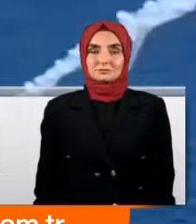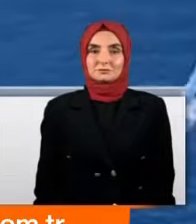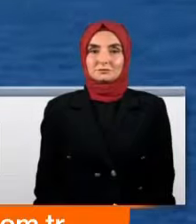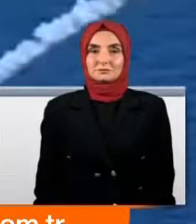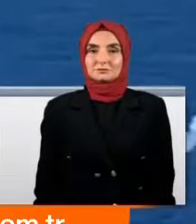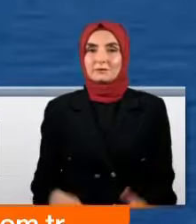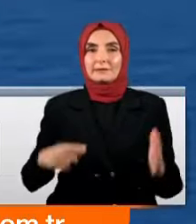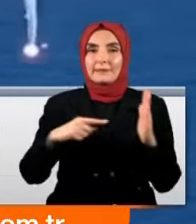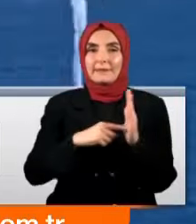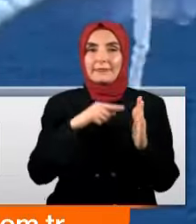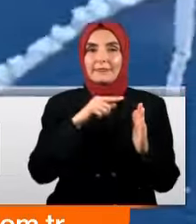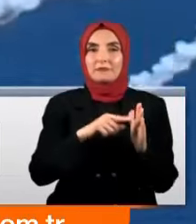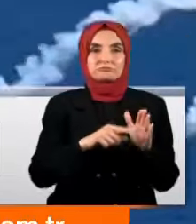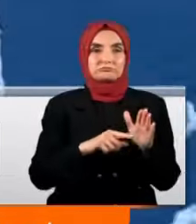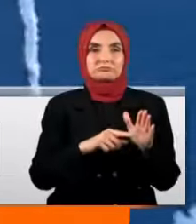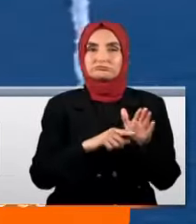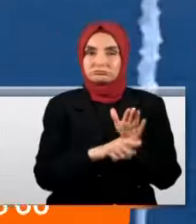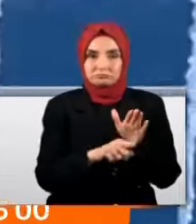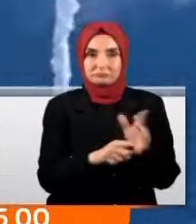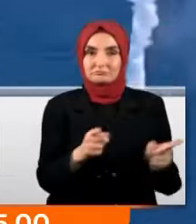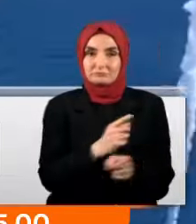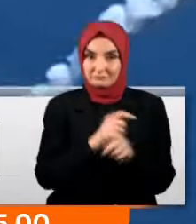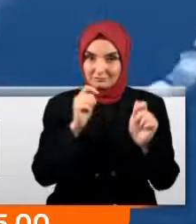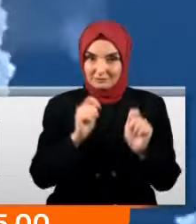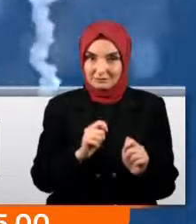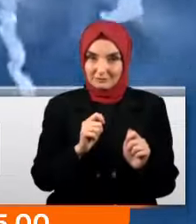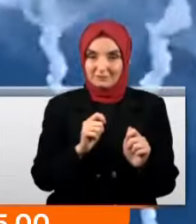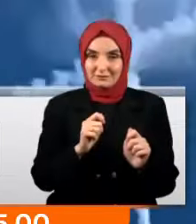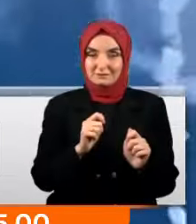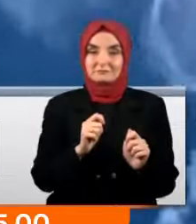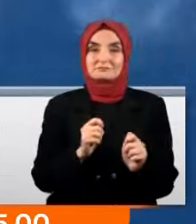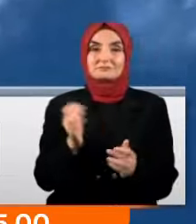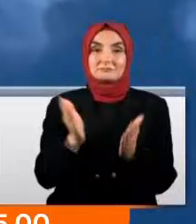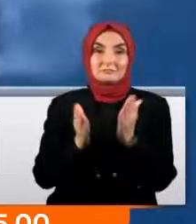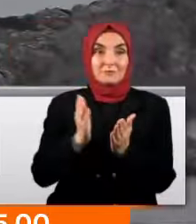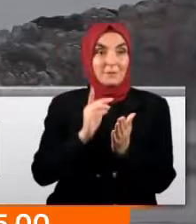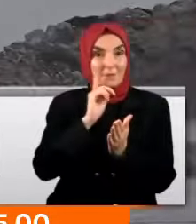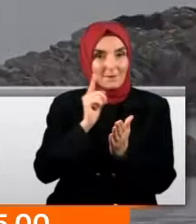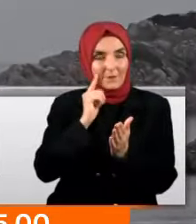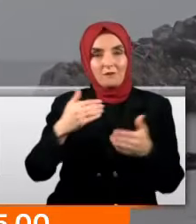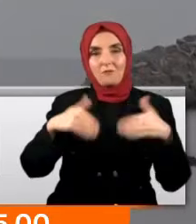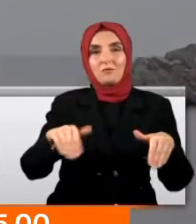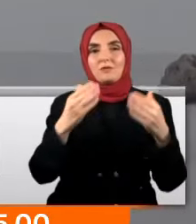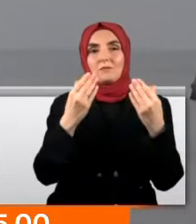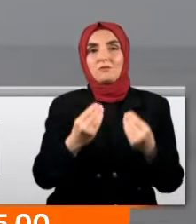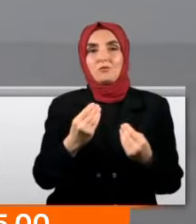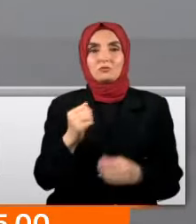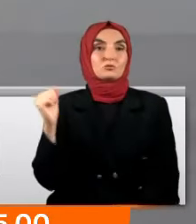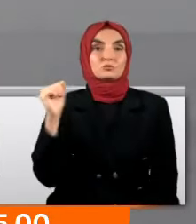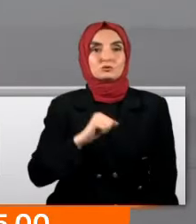Hedefler vuruldu, saldırı girişimleri önlendi, düşman başarıyla geri püskürtüldü.